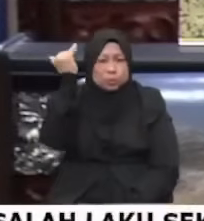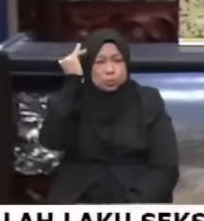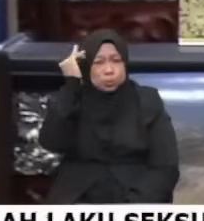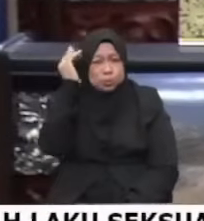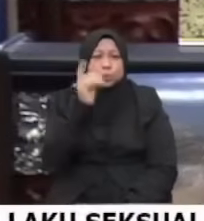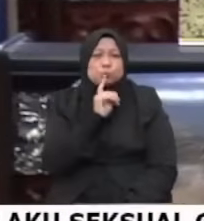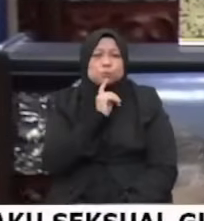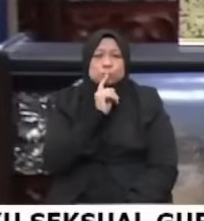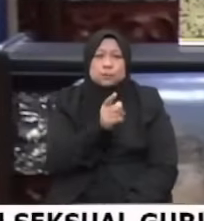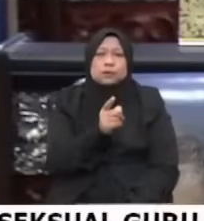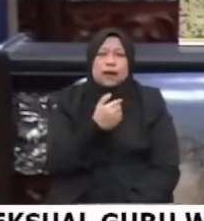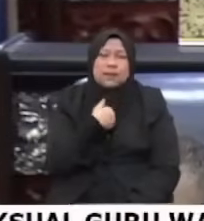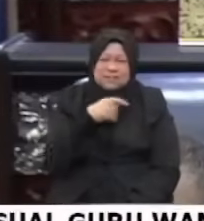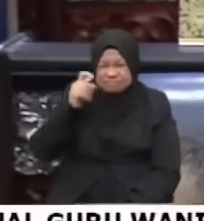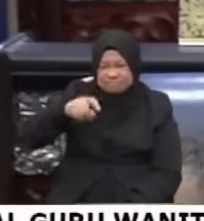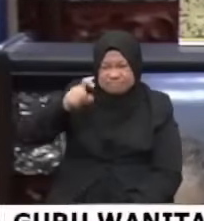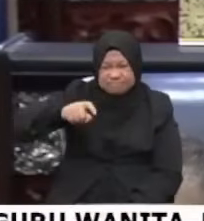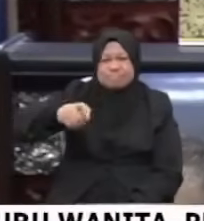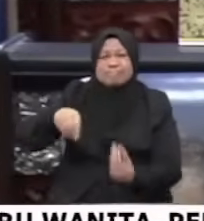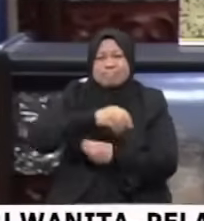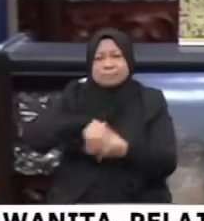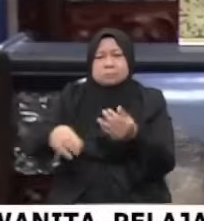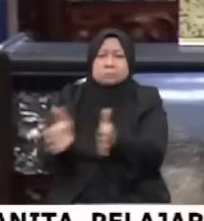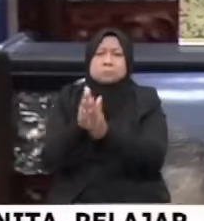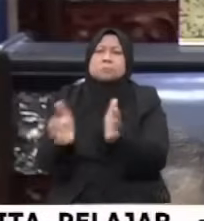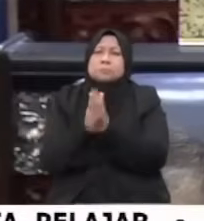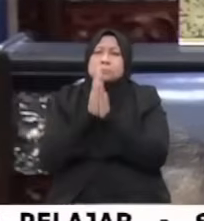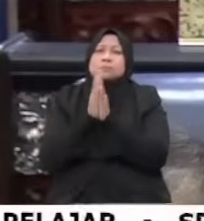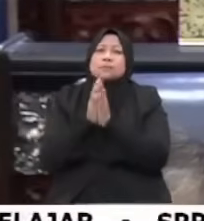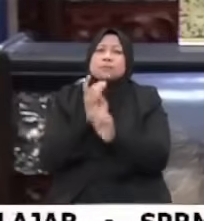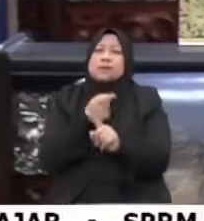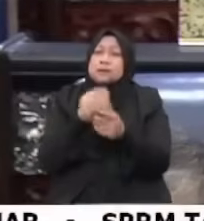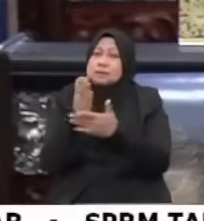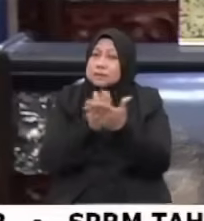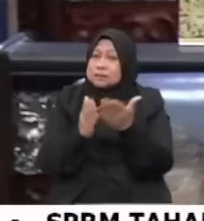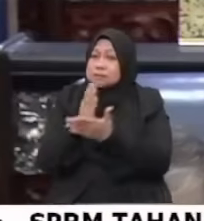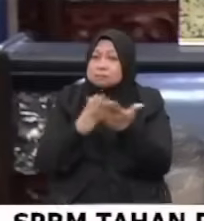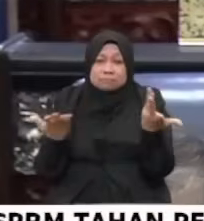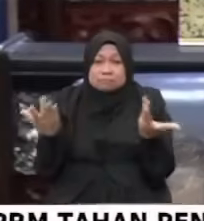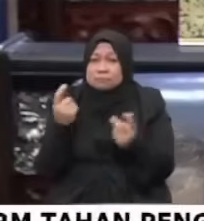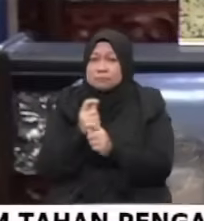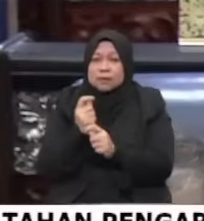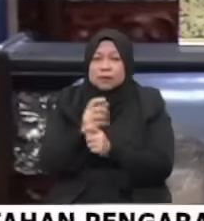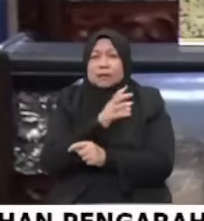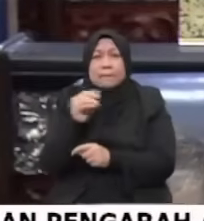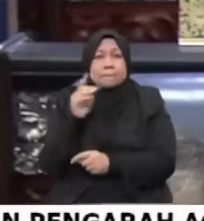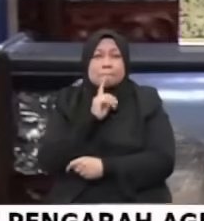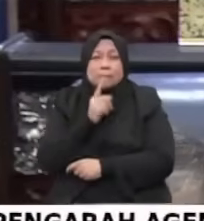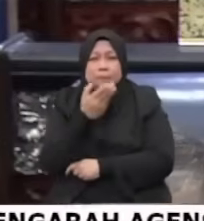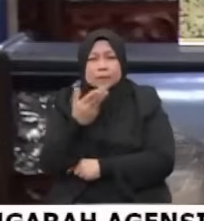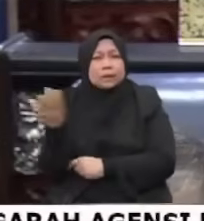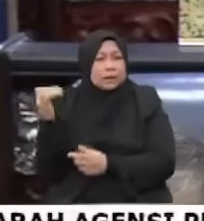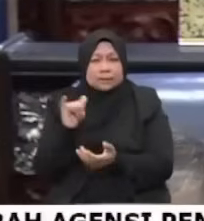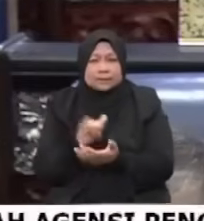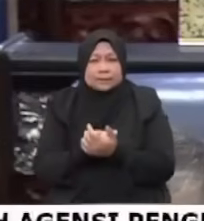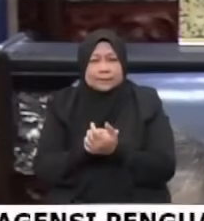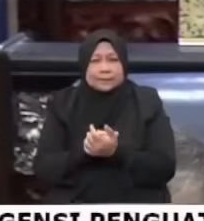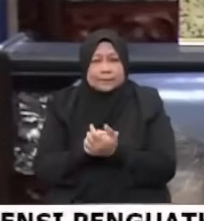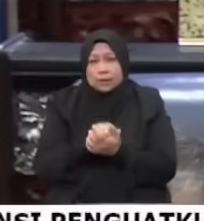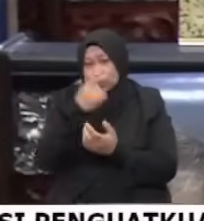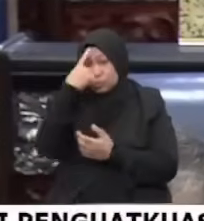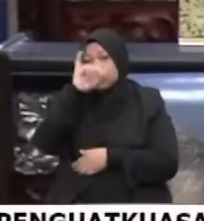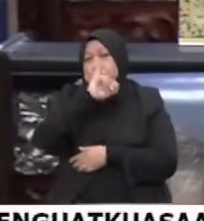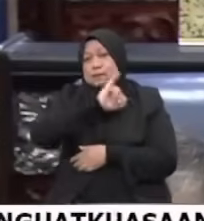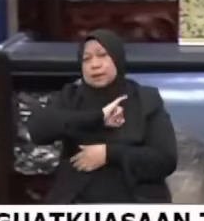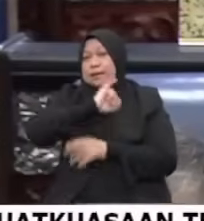memang ada tuntutan-tuntutan permintaan daripada sektor-sektor tertentu dan perkara ini saya rasa untuk